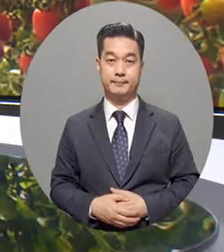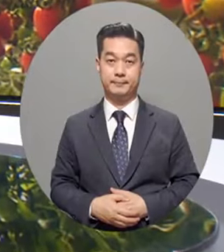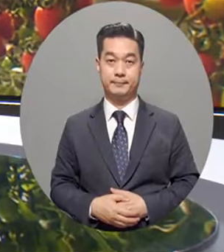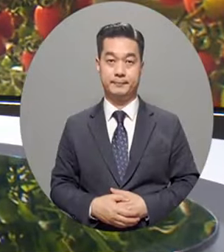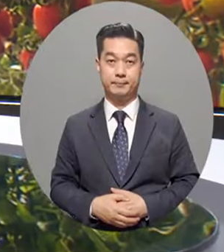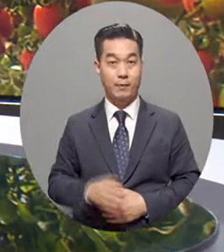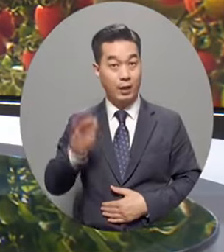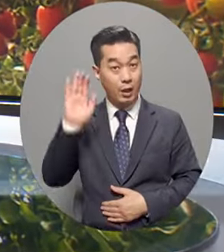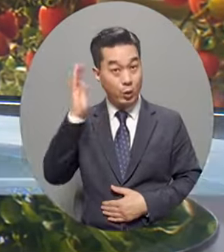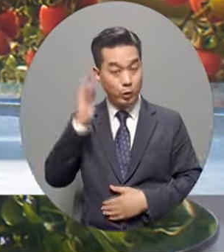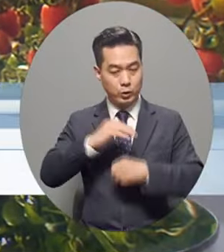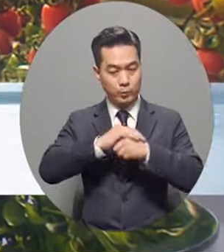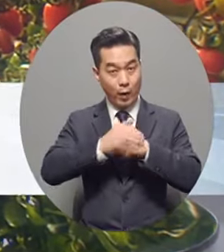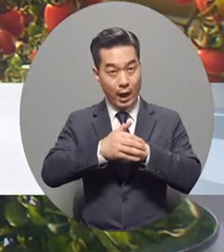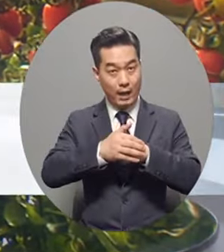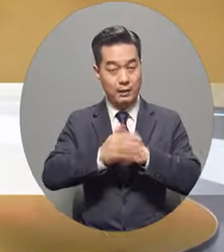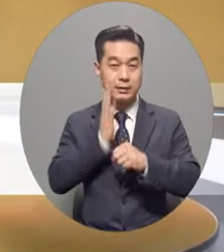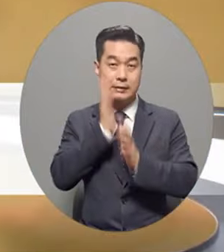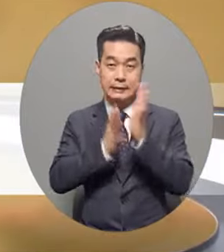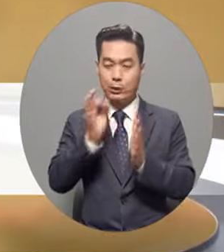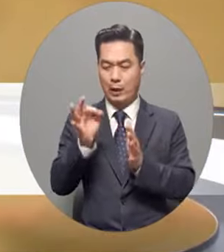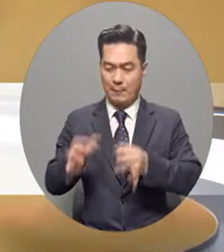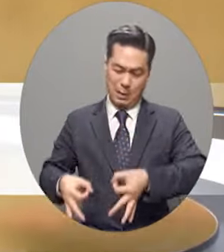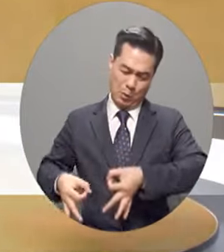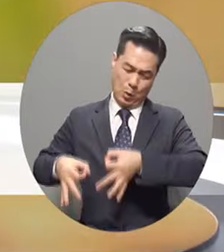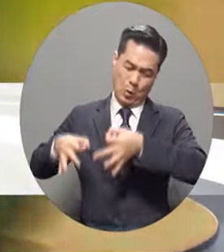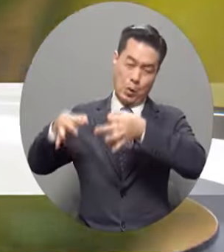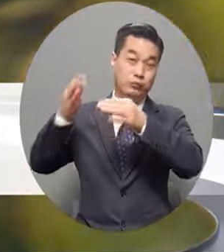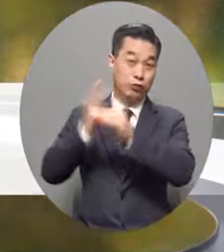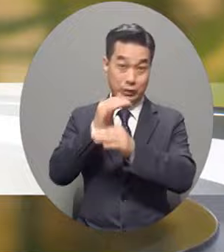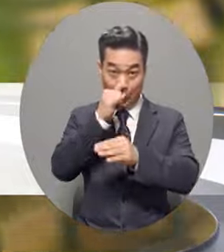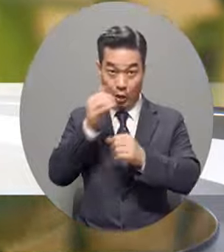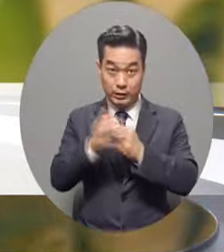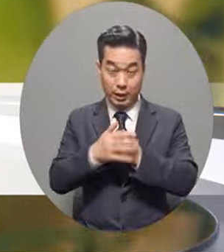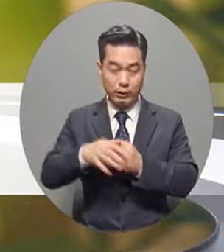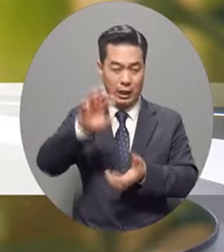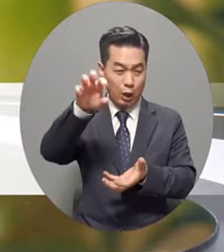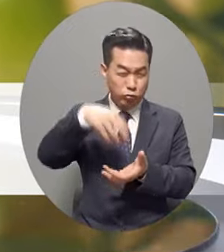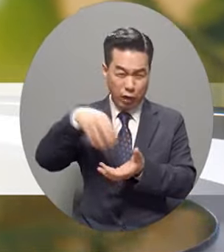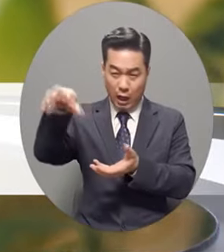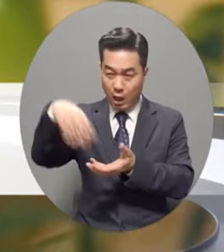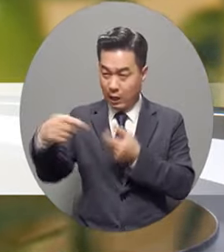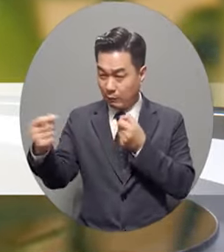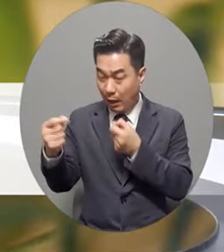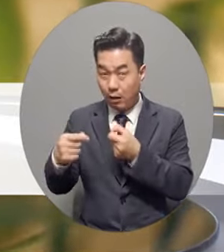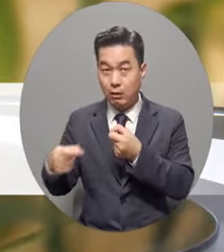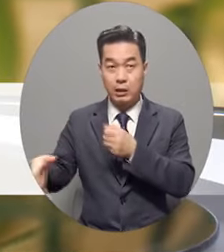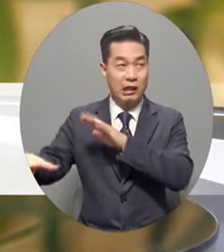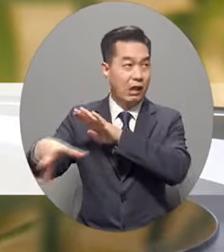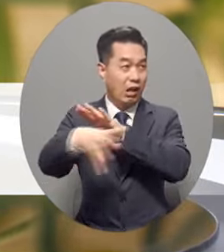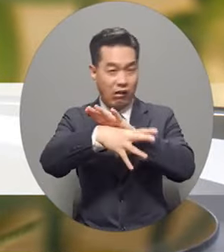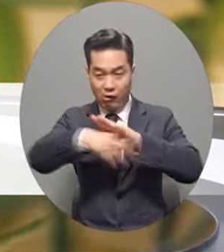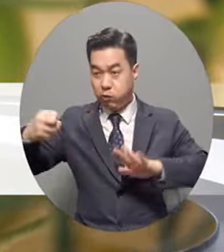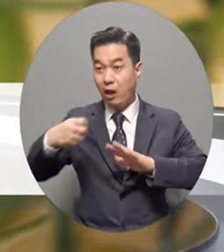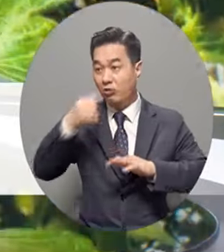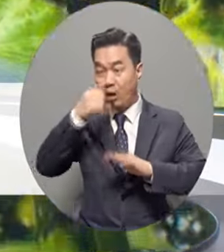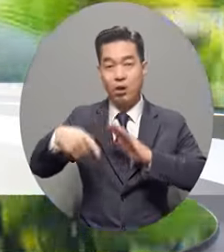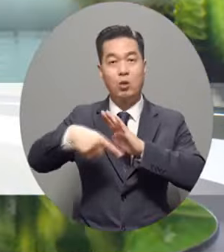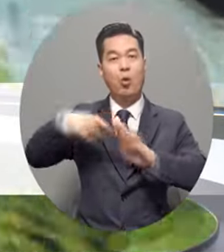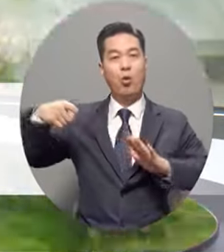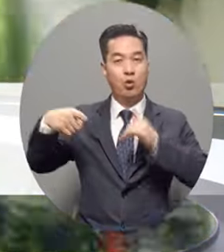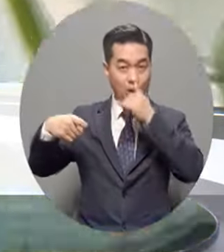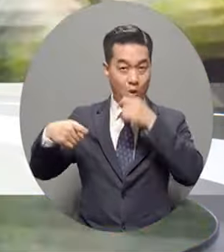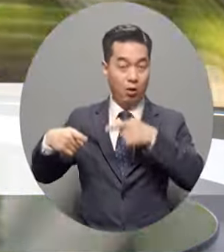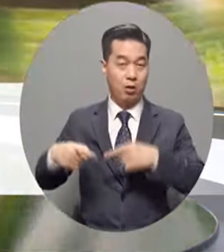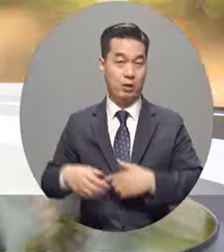요즘 과일과 채소 가격이 천정부지로 치솟으면서 수확을 앞둔 과일과 채소를 싹 쓸어가는 도둑들이 기승을 부리고 있다고